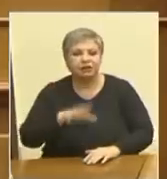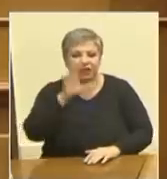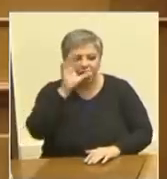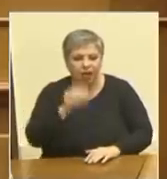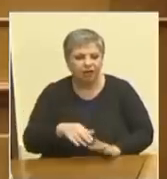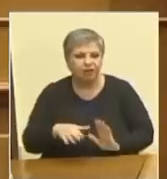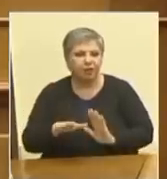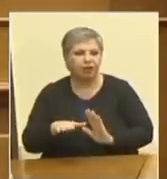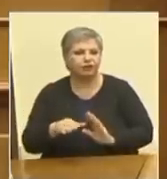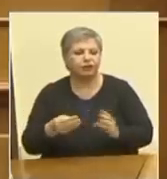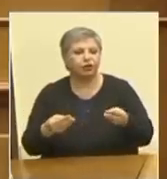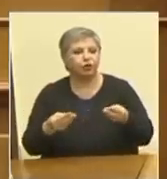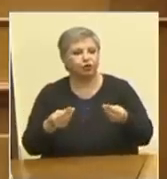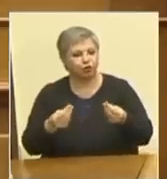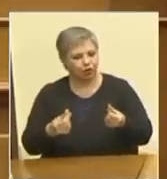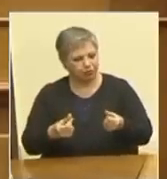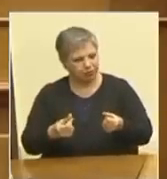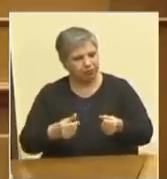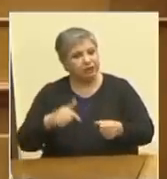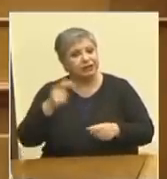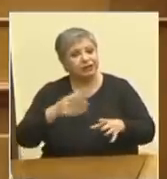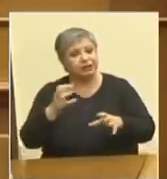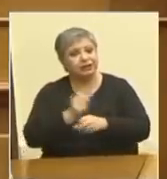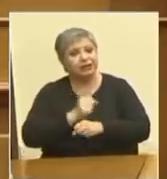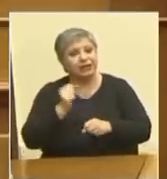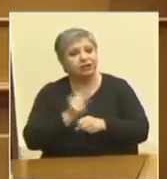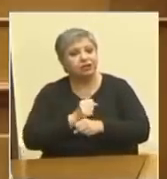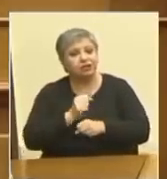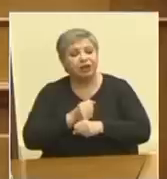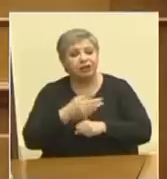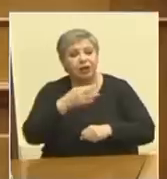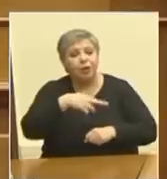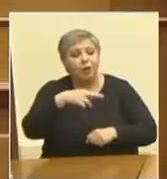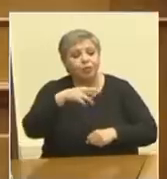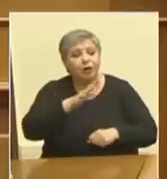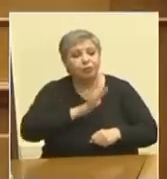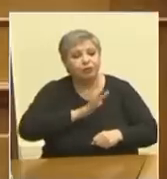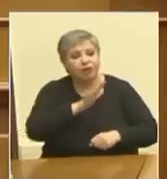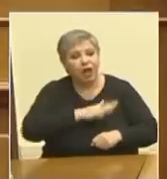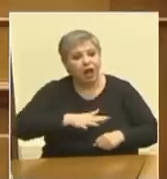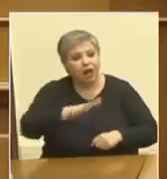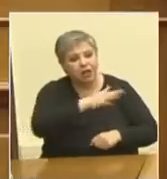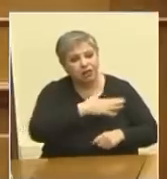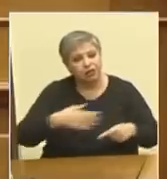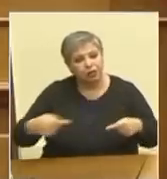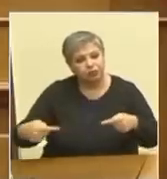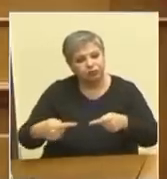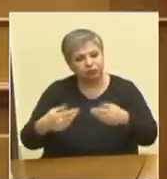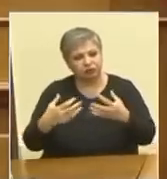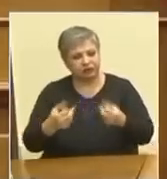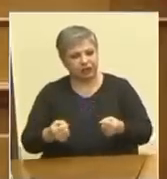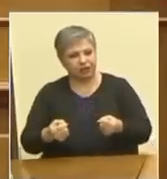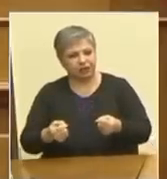αλλά και γιατί έχετε φέρει απέναντί σας τη μεγάλη πλειοψηφία του ελληνικού λαού. Το ζήτημα